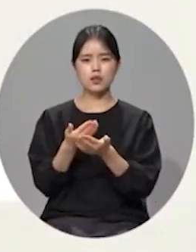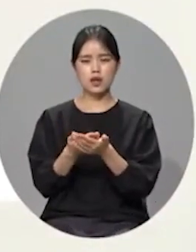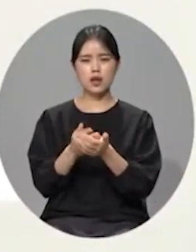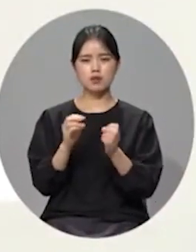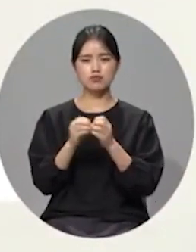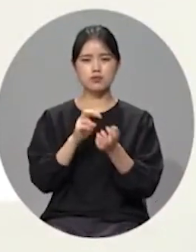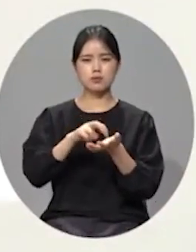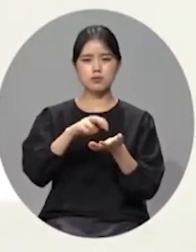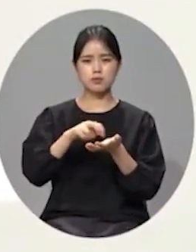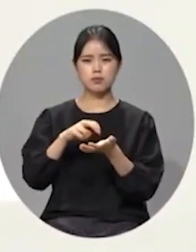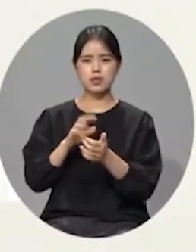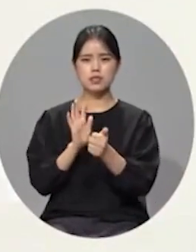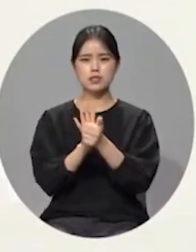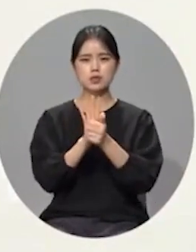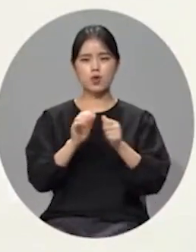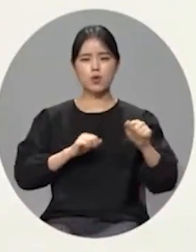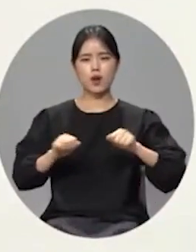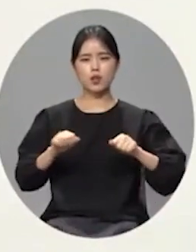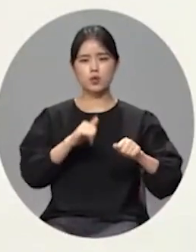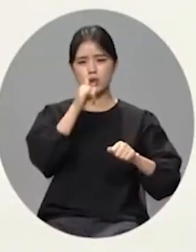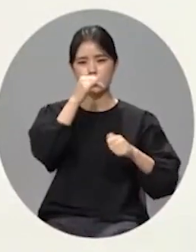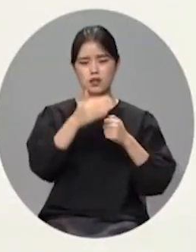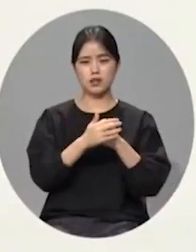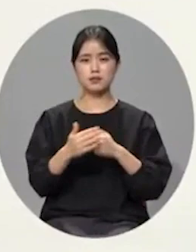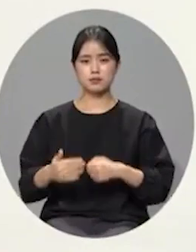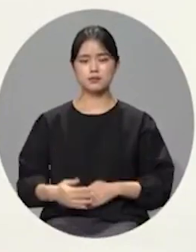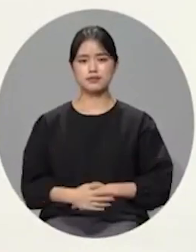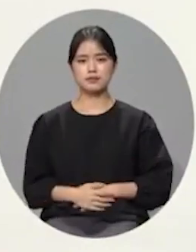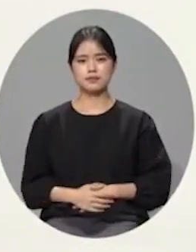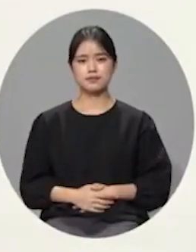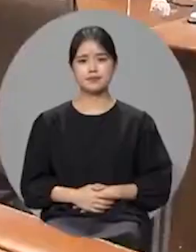선고 지원 활동을 한 것으로 알려졌습니다